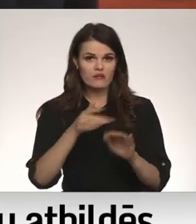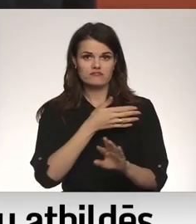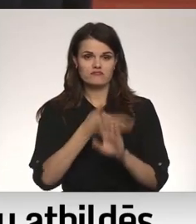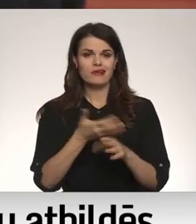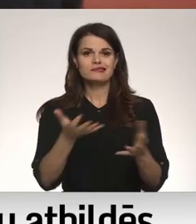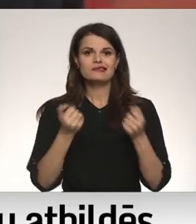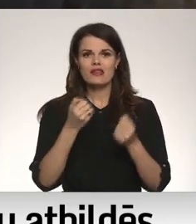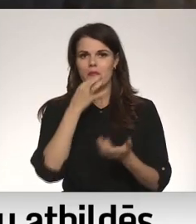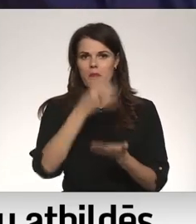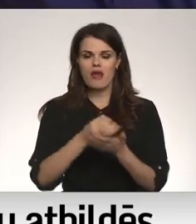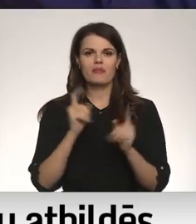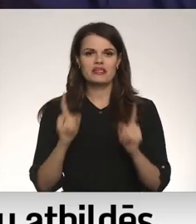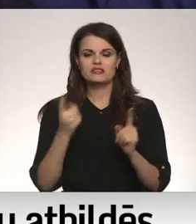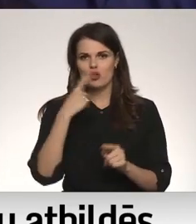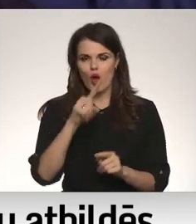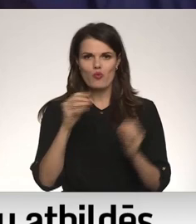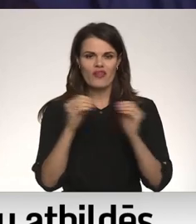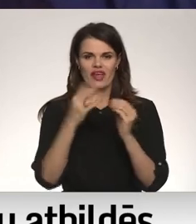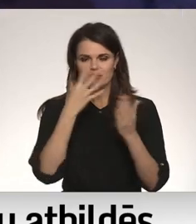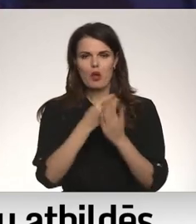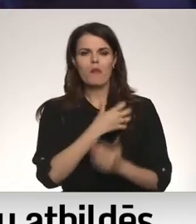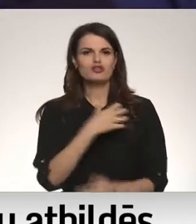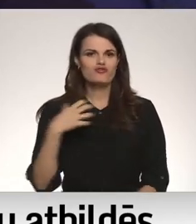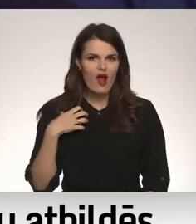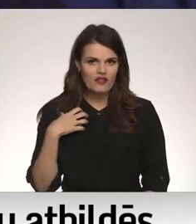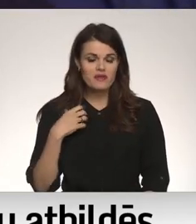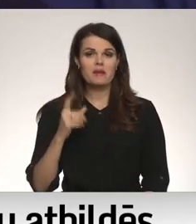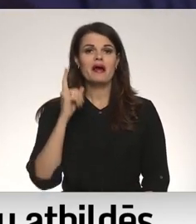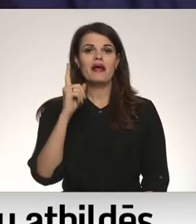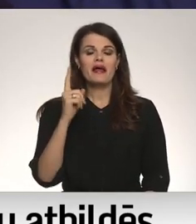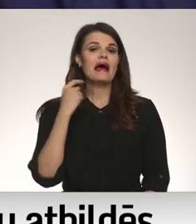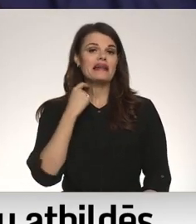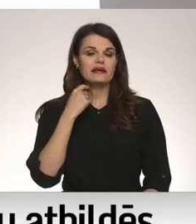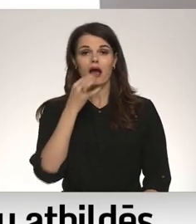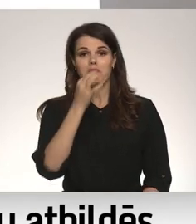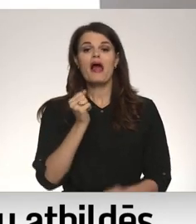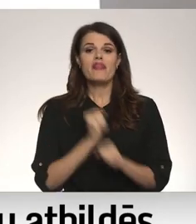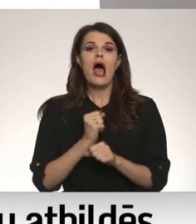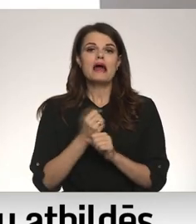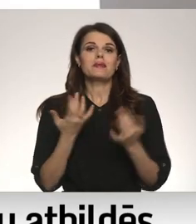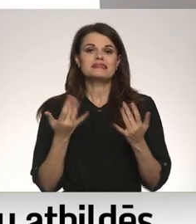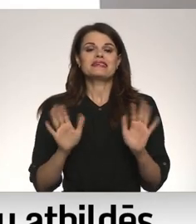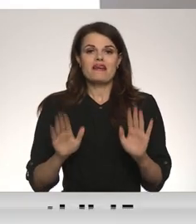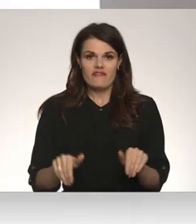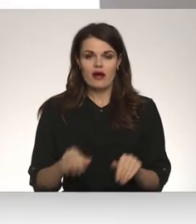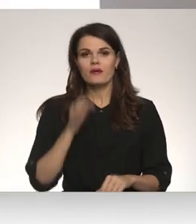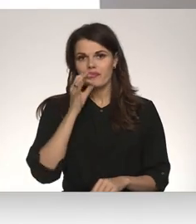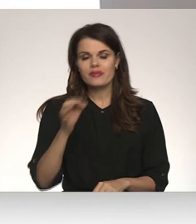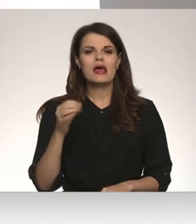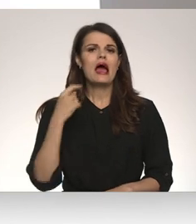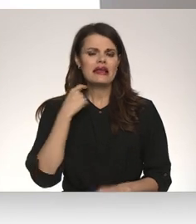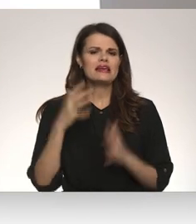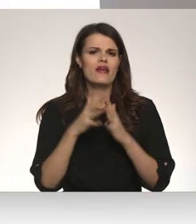no 10 pašvaldībām. No tām daļa arī Rīga atbild dara tik, cik var. Rīgā ir daudz brīvprātīgās